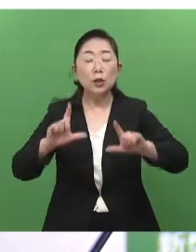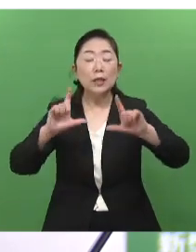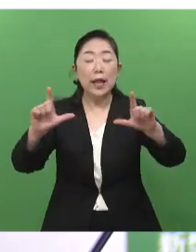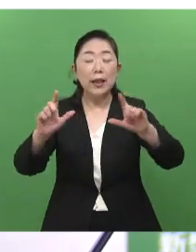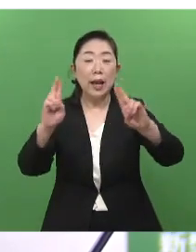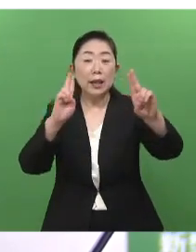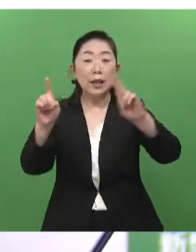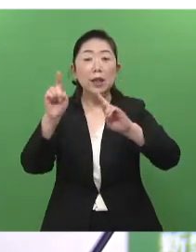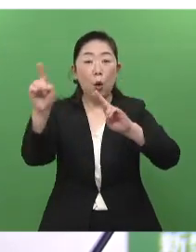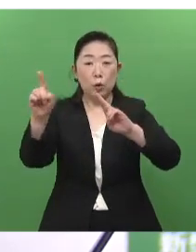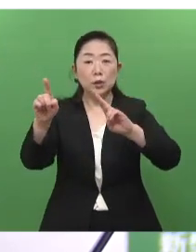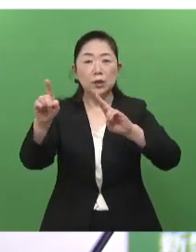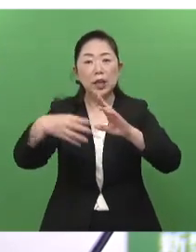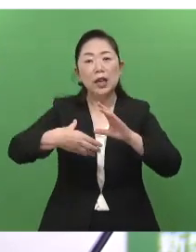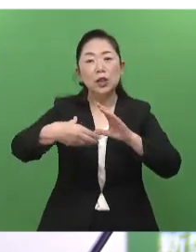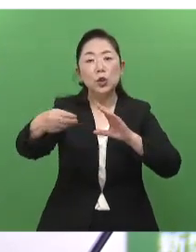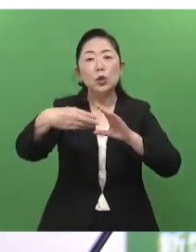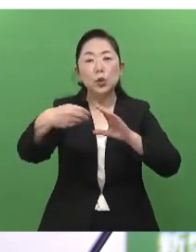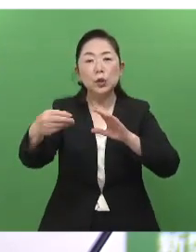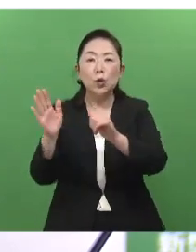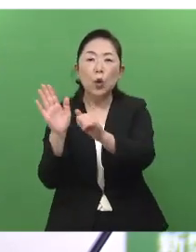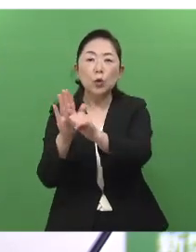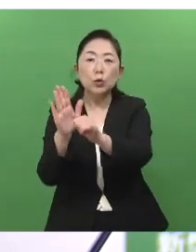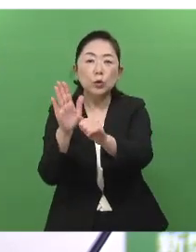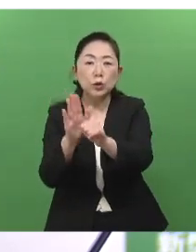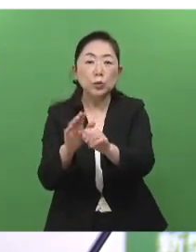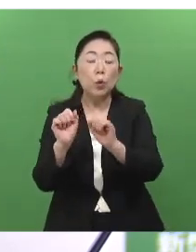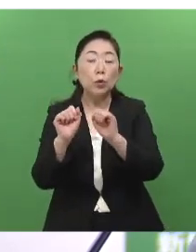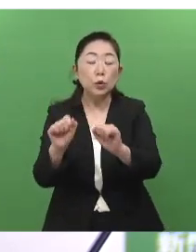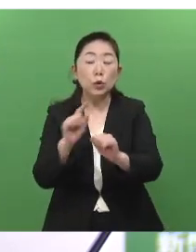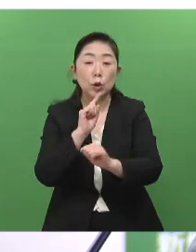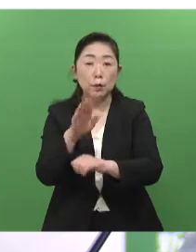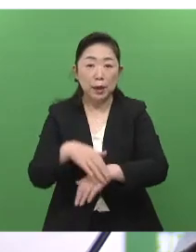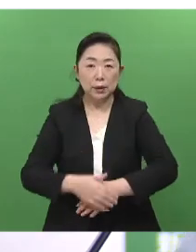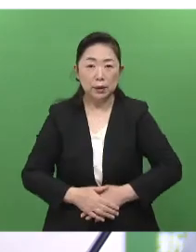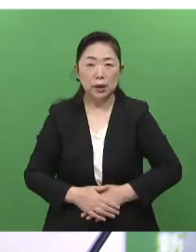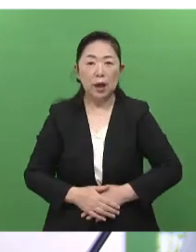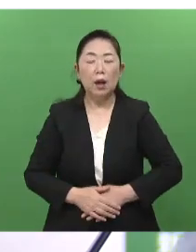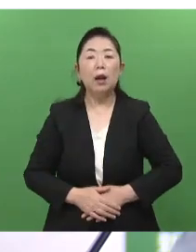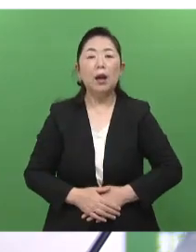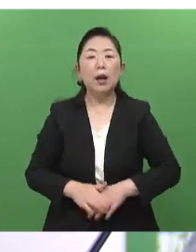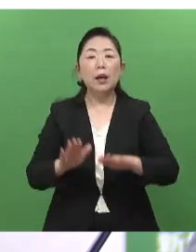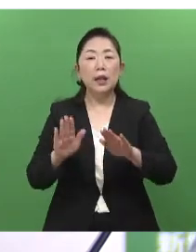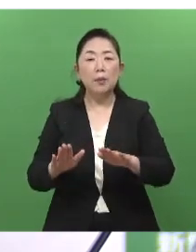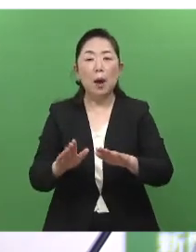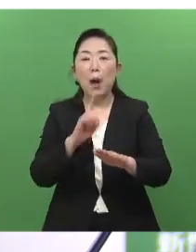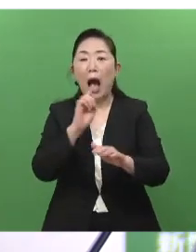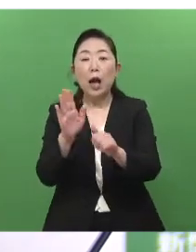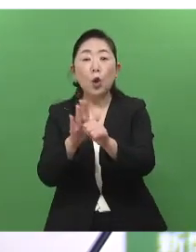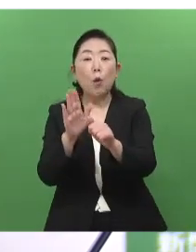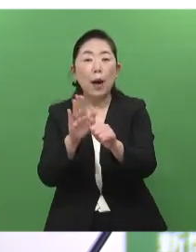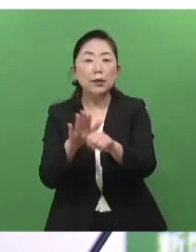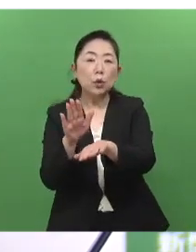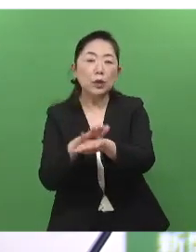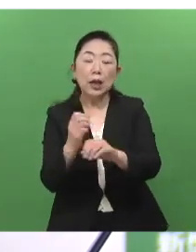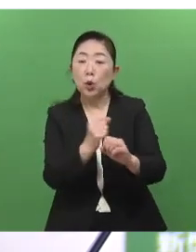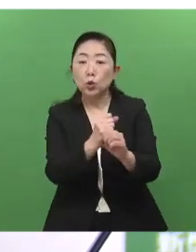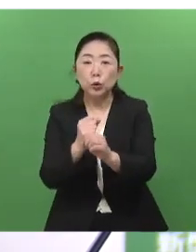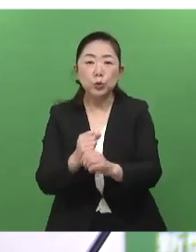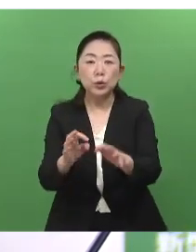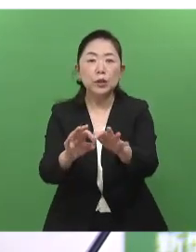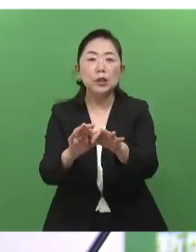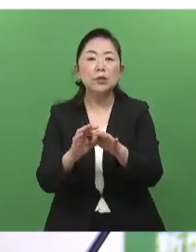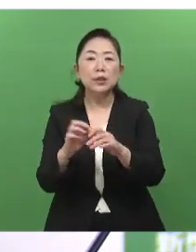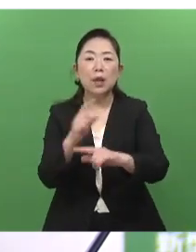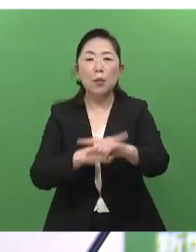資についての優遇策について申し上げました。で今はそのアドバイスの仕方の工夫などについても、